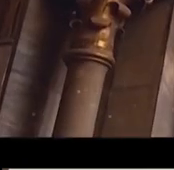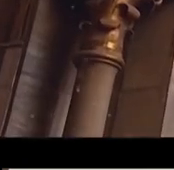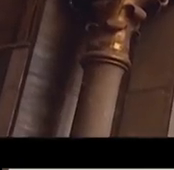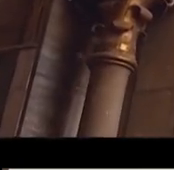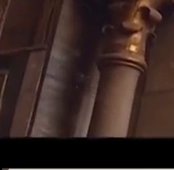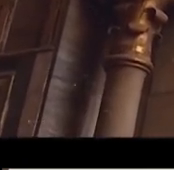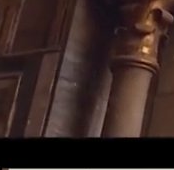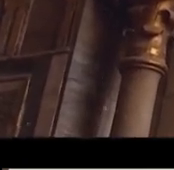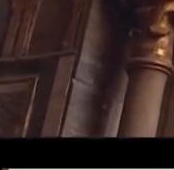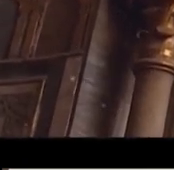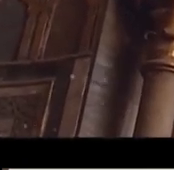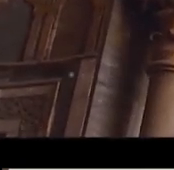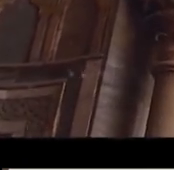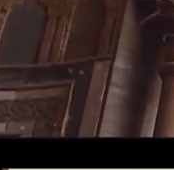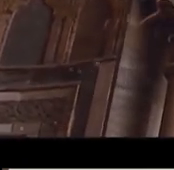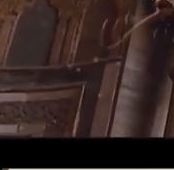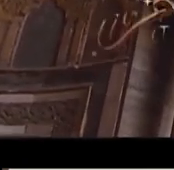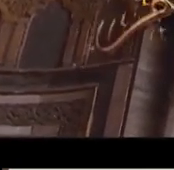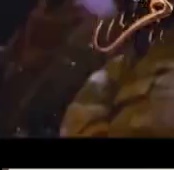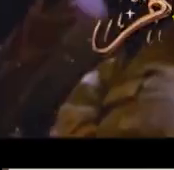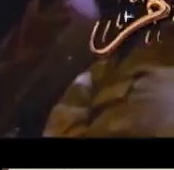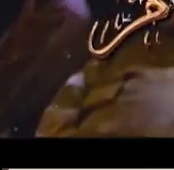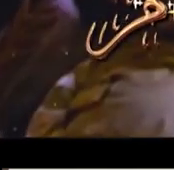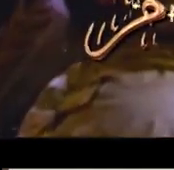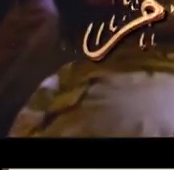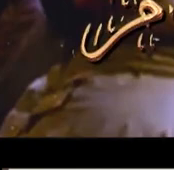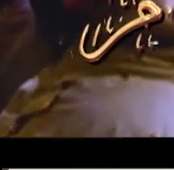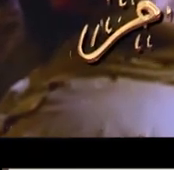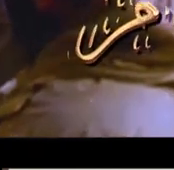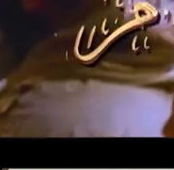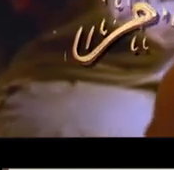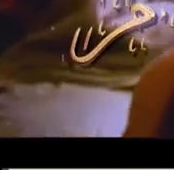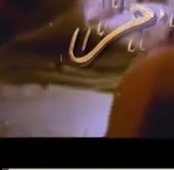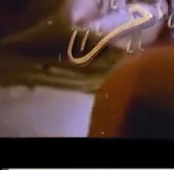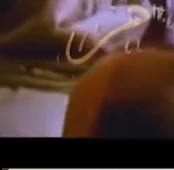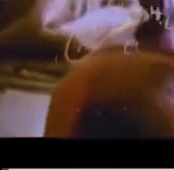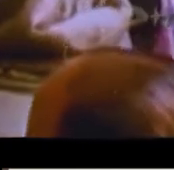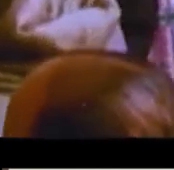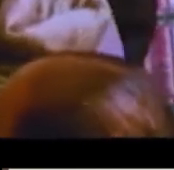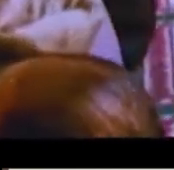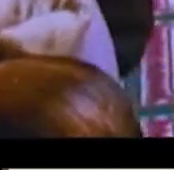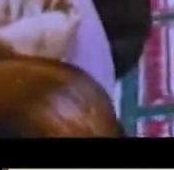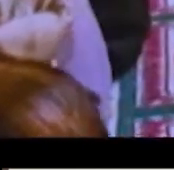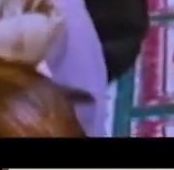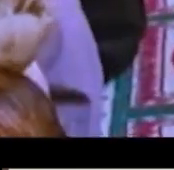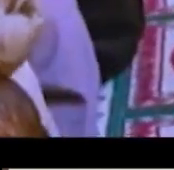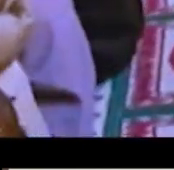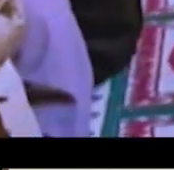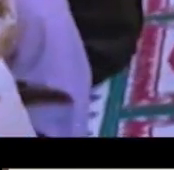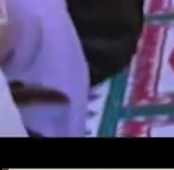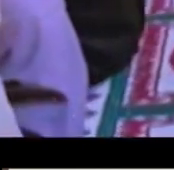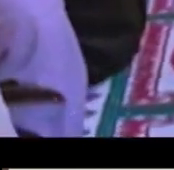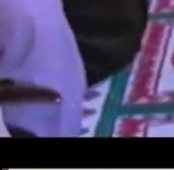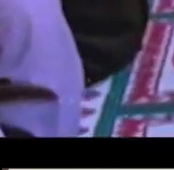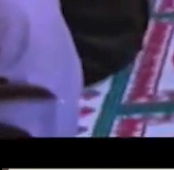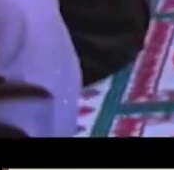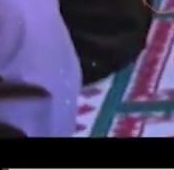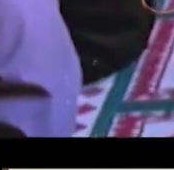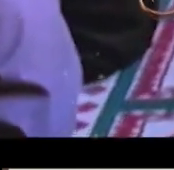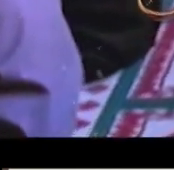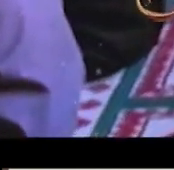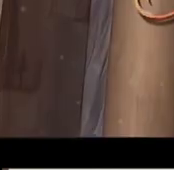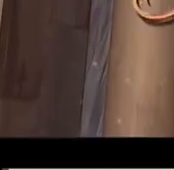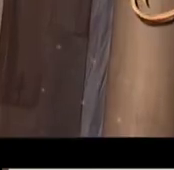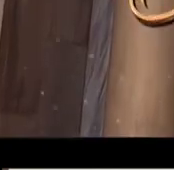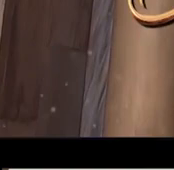يا ذا الجلال والاكرام والطول والانعام والعفو والاحسان